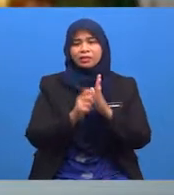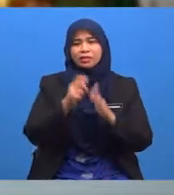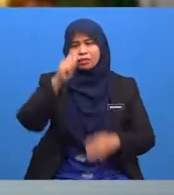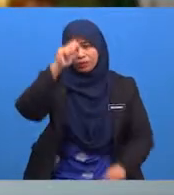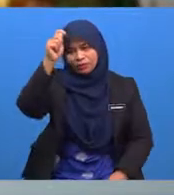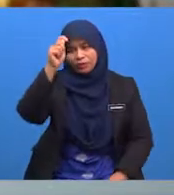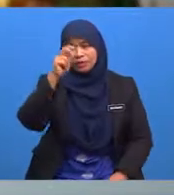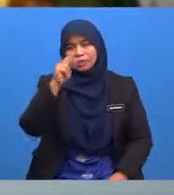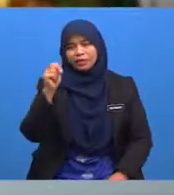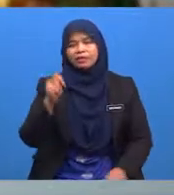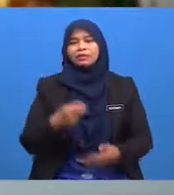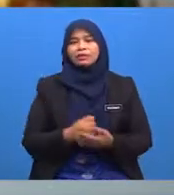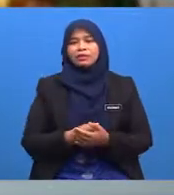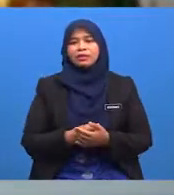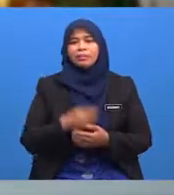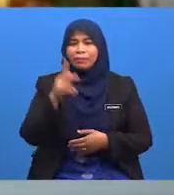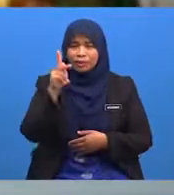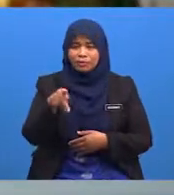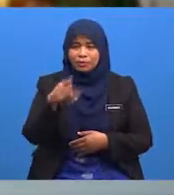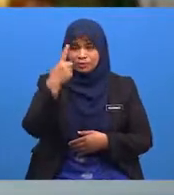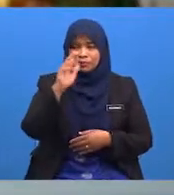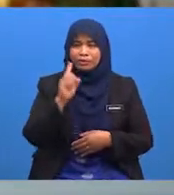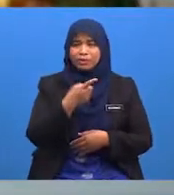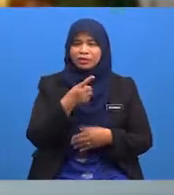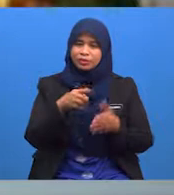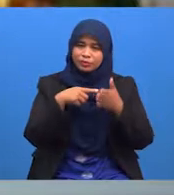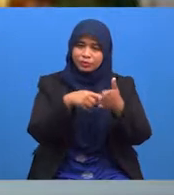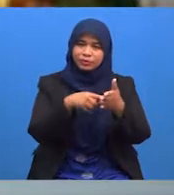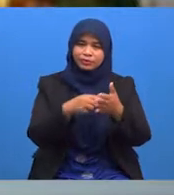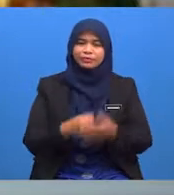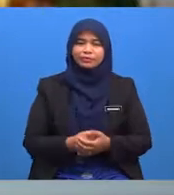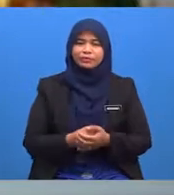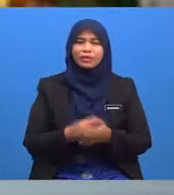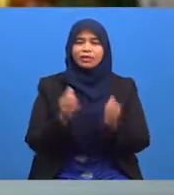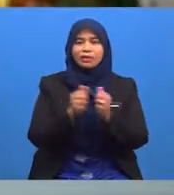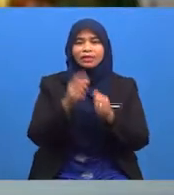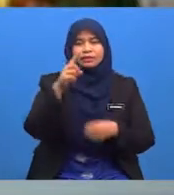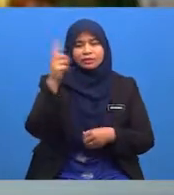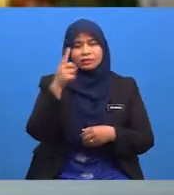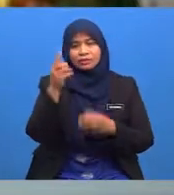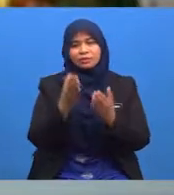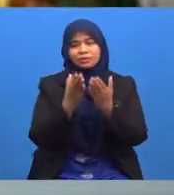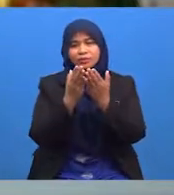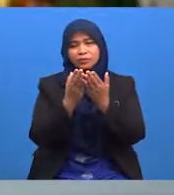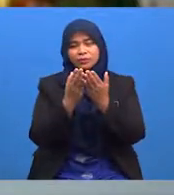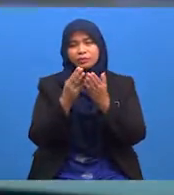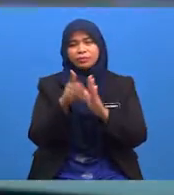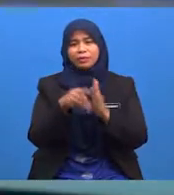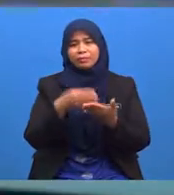Allah Subhanahu Wa Taala perlu untuk kita zahirkan dengan sentiasa mensyukuri